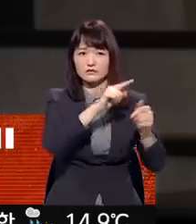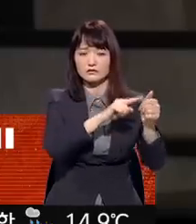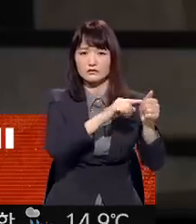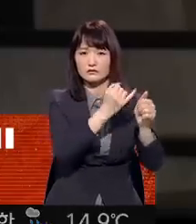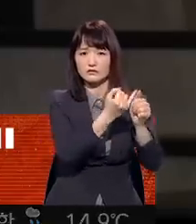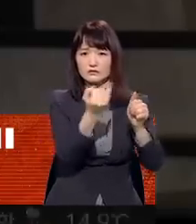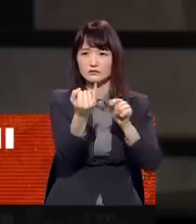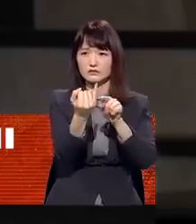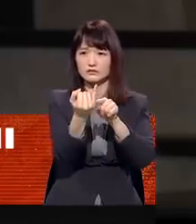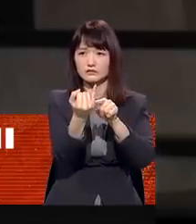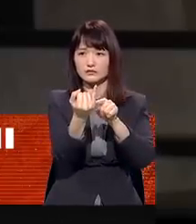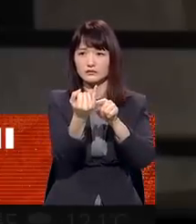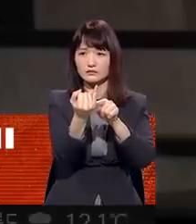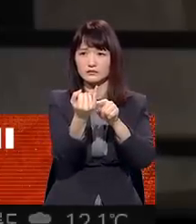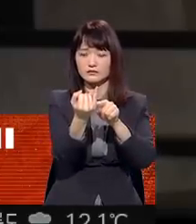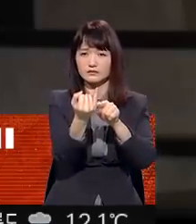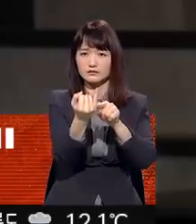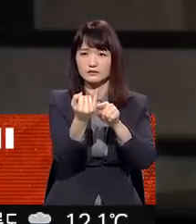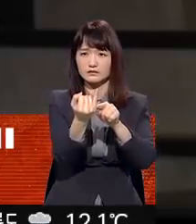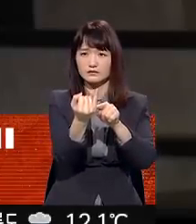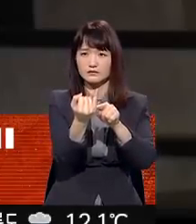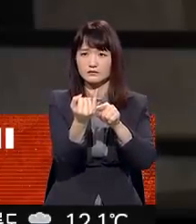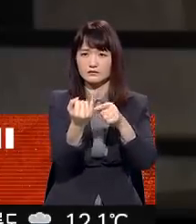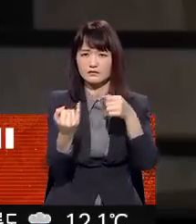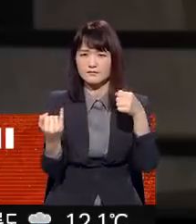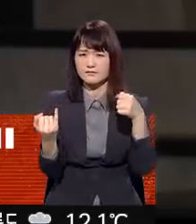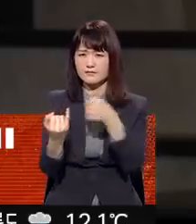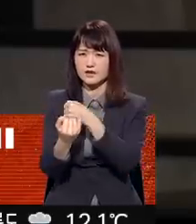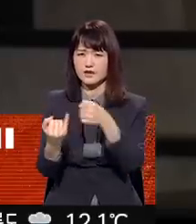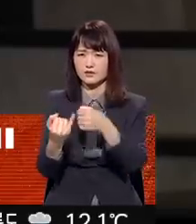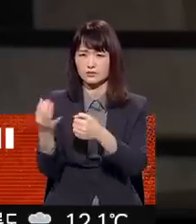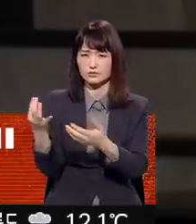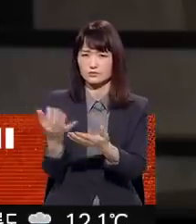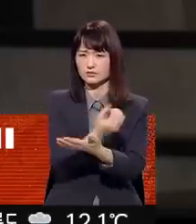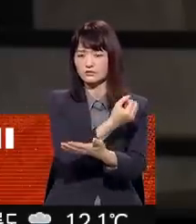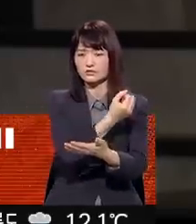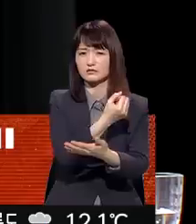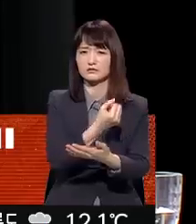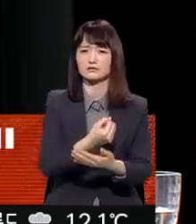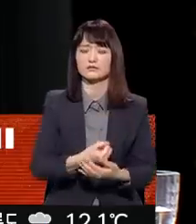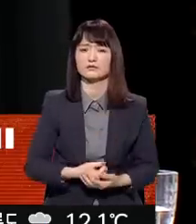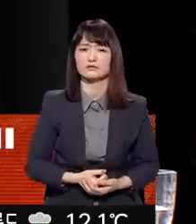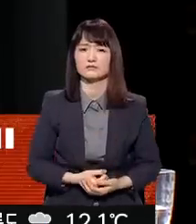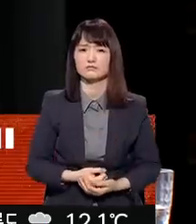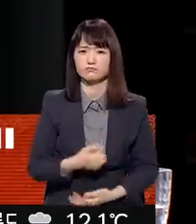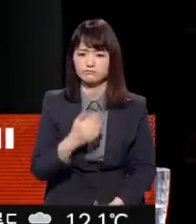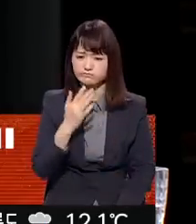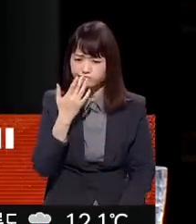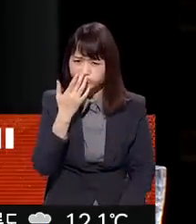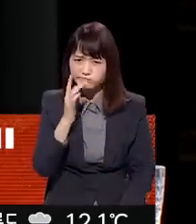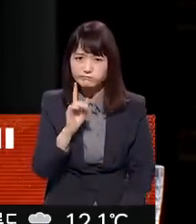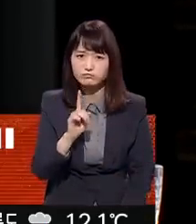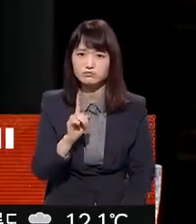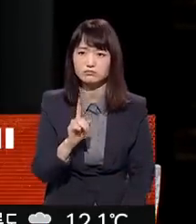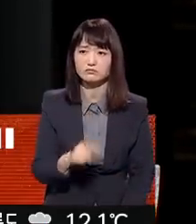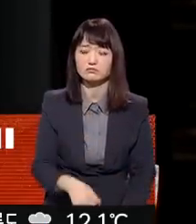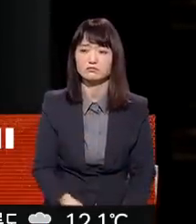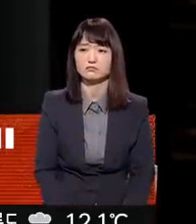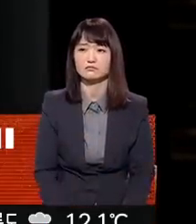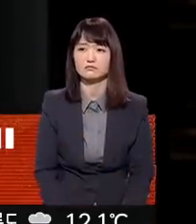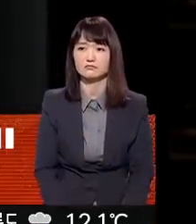아내도 가해자였다. 이렇게 지금 진술하고 있습니다. 아니 박 변호사님 네. 저는 조금 이해가 안 가는 것이